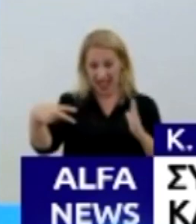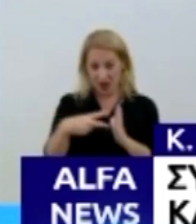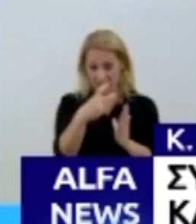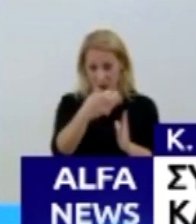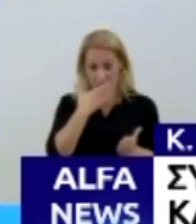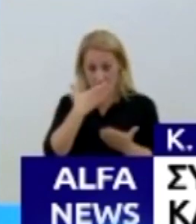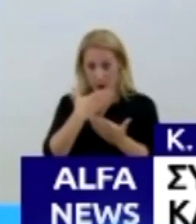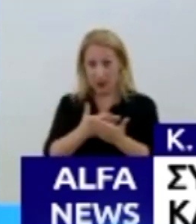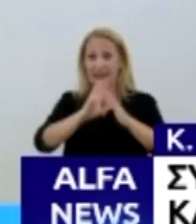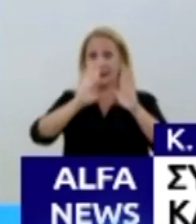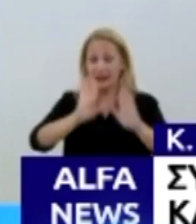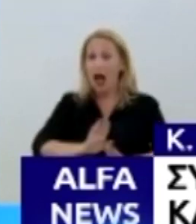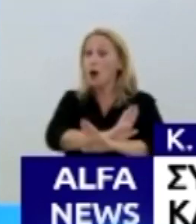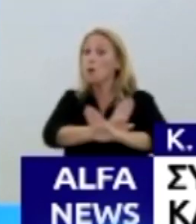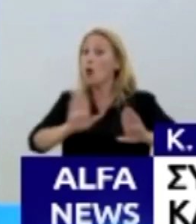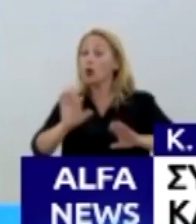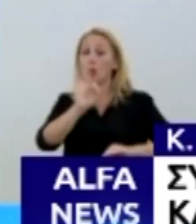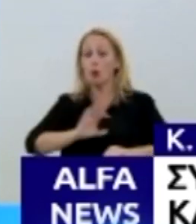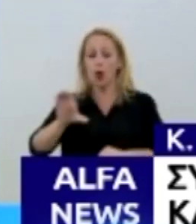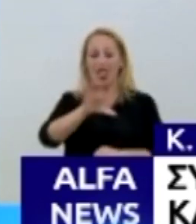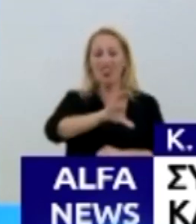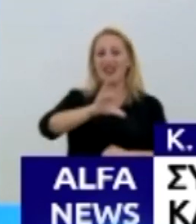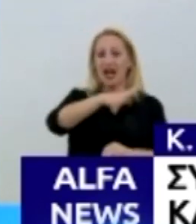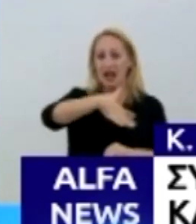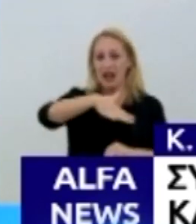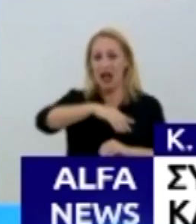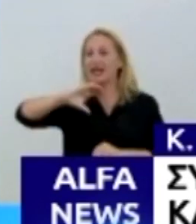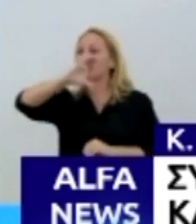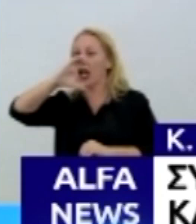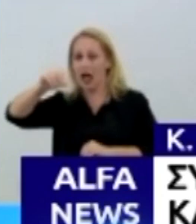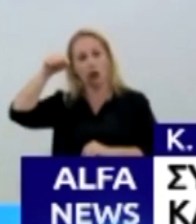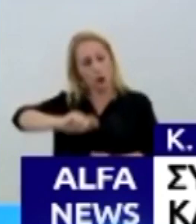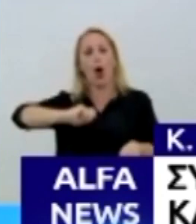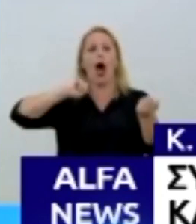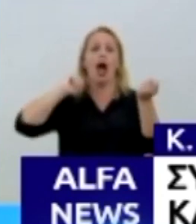μόνο σε Θεσσαλία και σε Εύρο. Είναι μια αναπροσαρμογή που